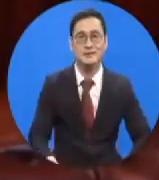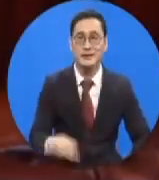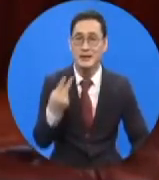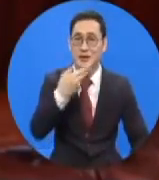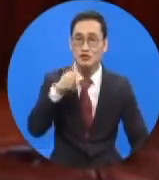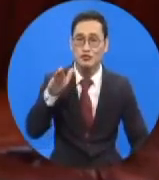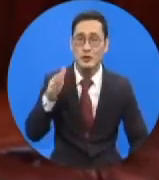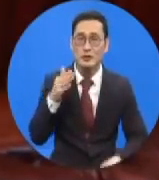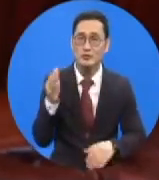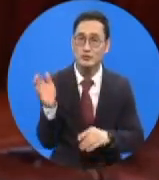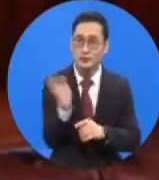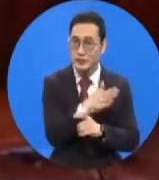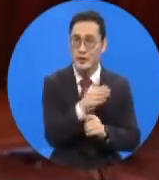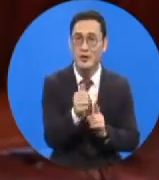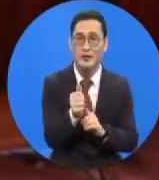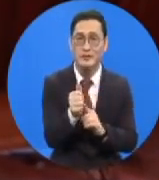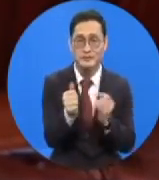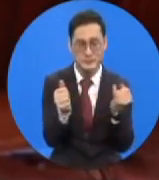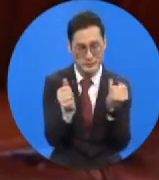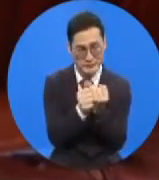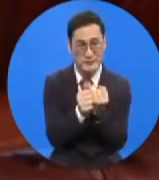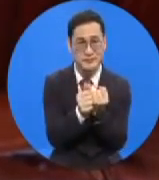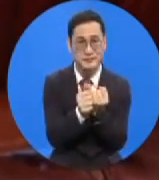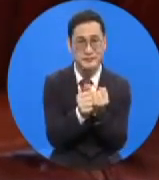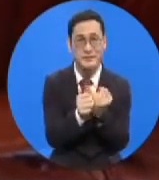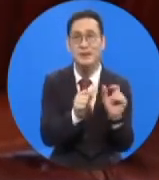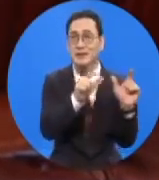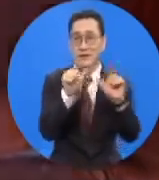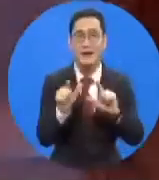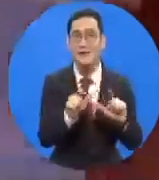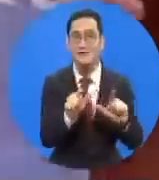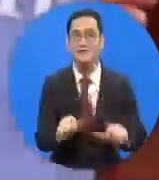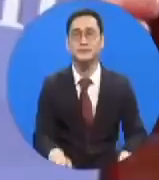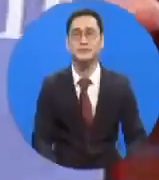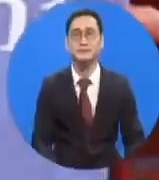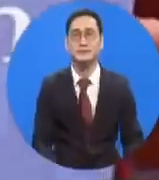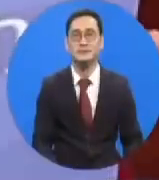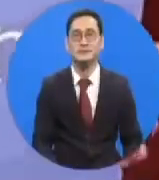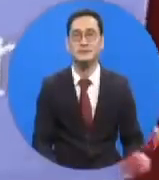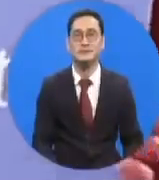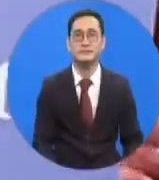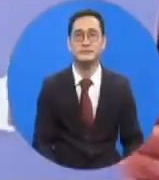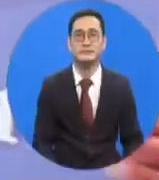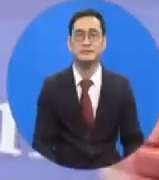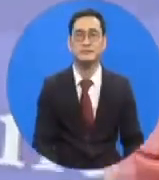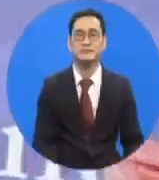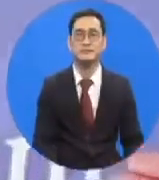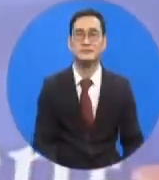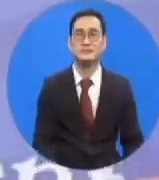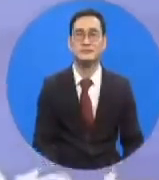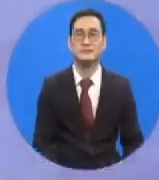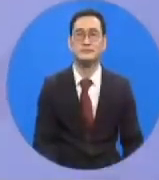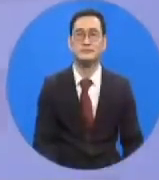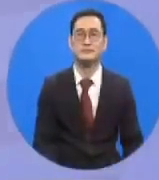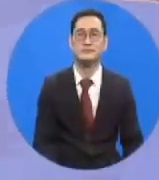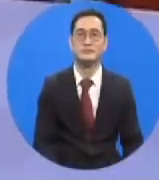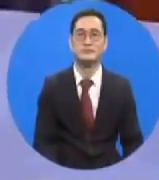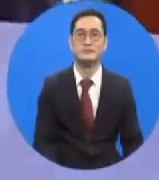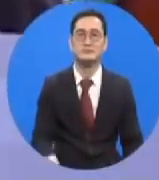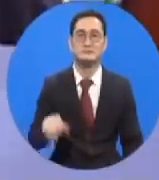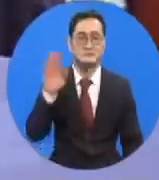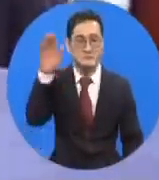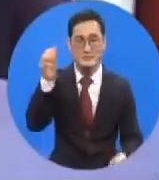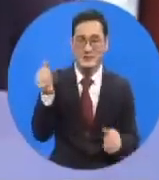2009년부터 8년간 부통령의 아내, 세컨드레이디였던 바이든 여사는 부통령에서 불을 가리고 있는 사진을 SNS에 올리며